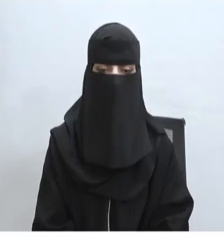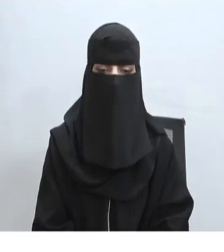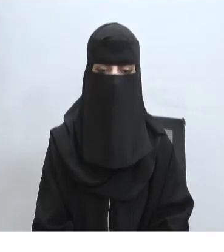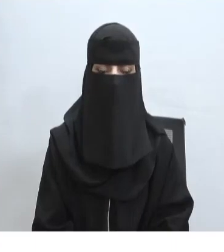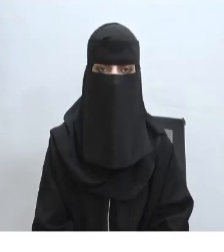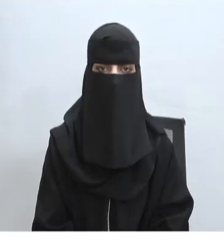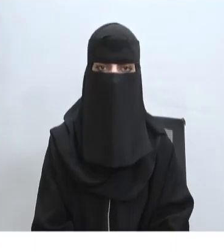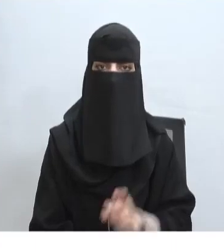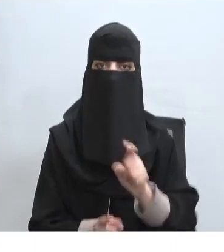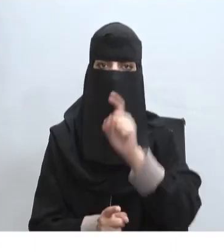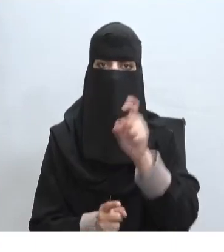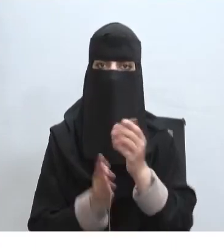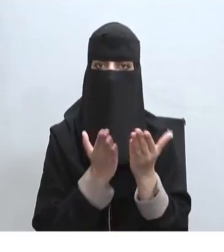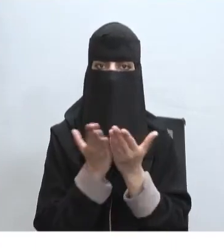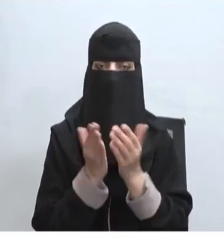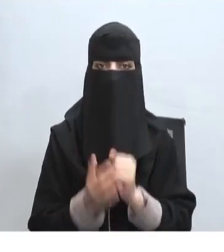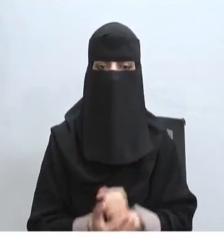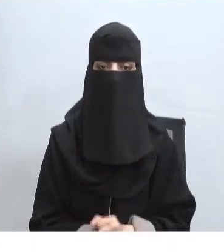ابنائنا اسئله